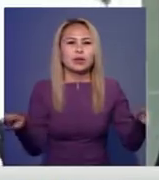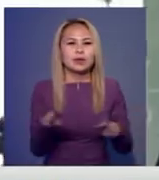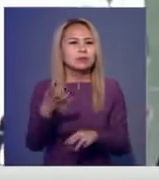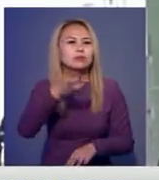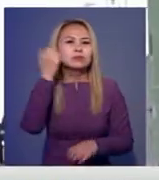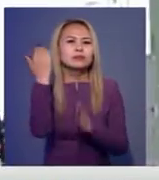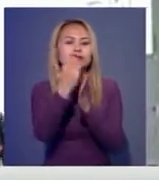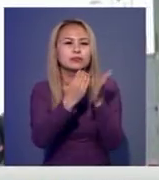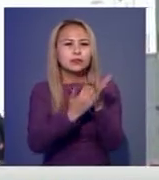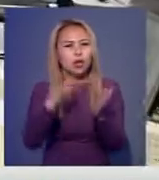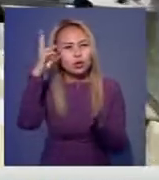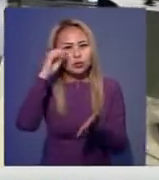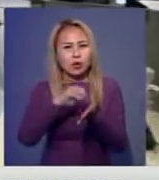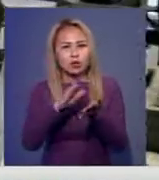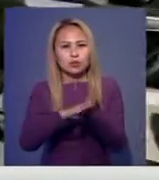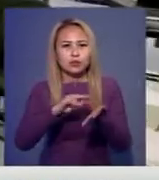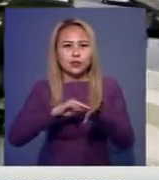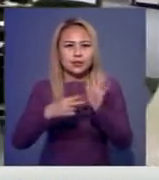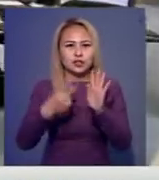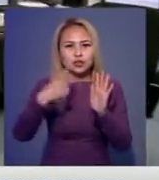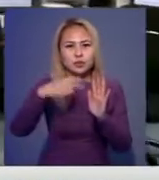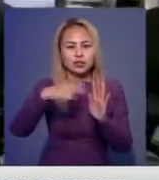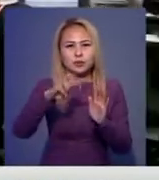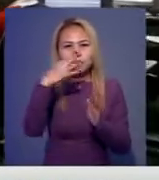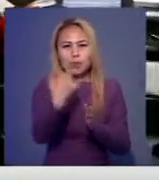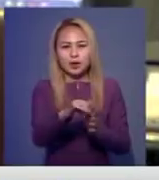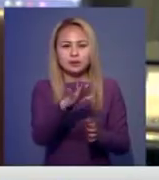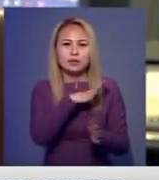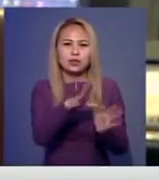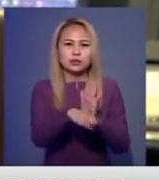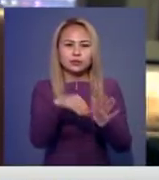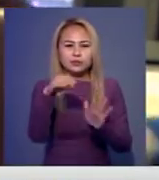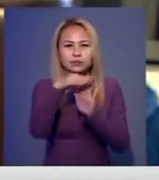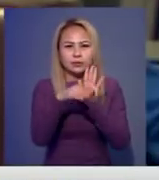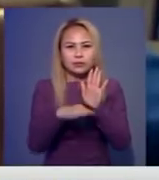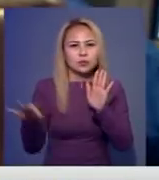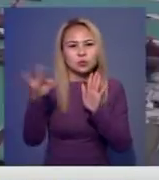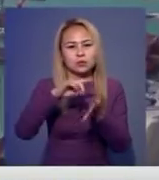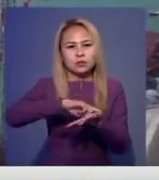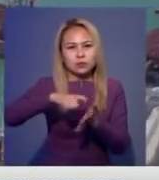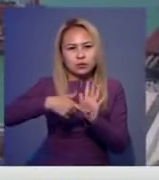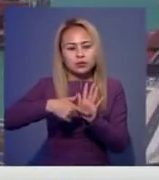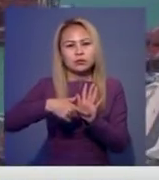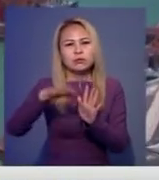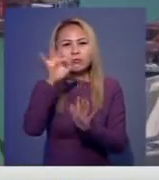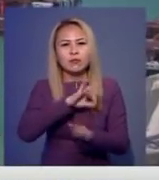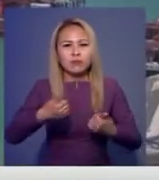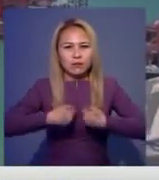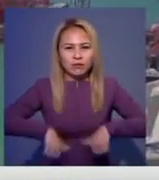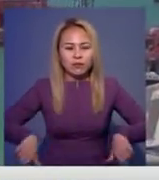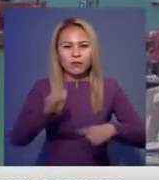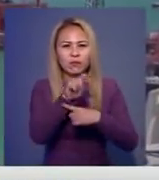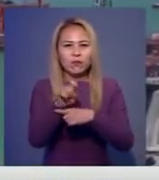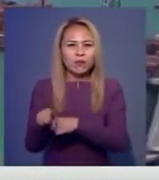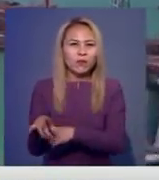арқылы тізімдер нақтылануда. Күнтізбелік жоспарға сәйкес 20 мамырға дейін сайлаушылардың тізімдері учаскелік сайлау